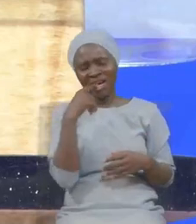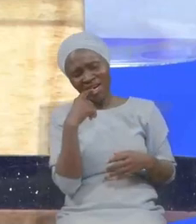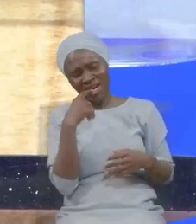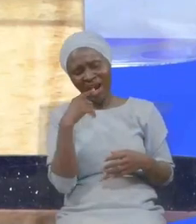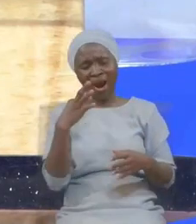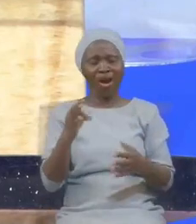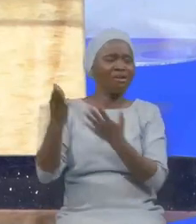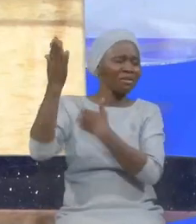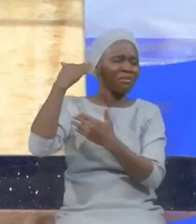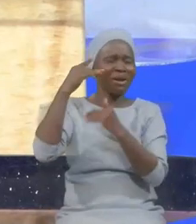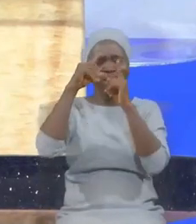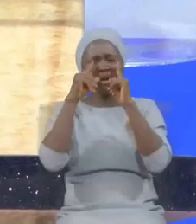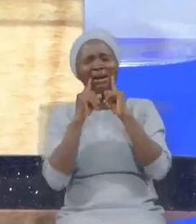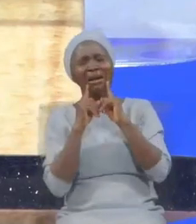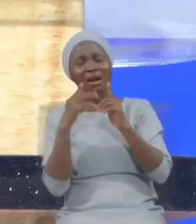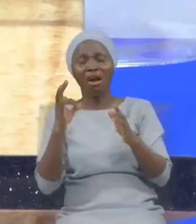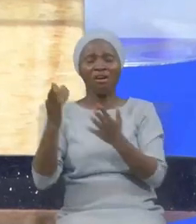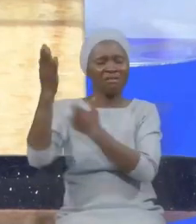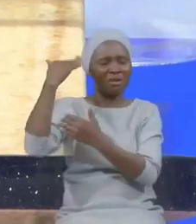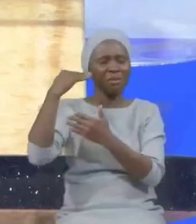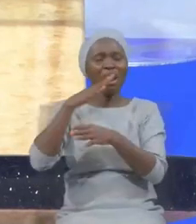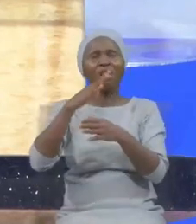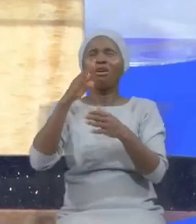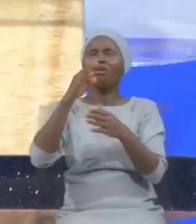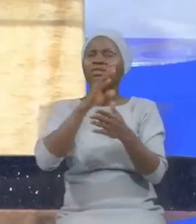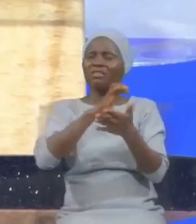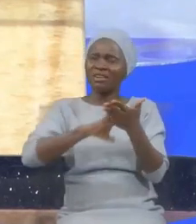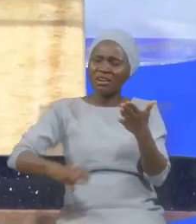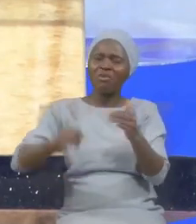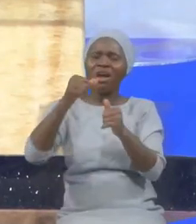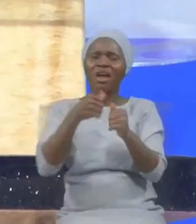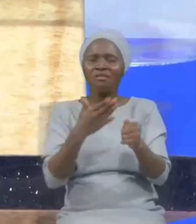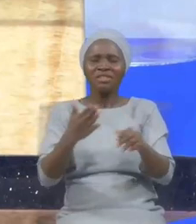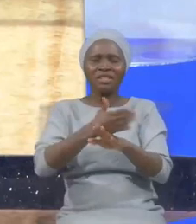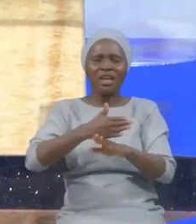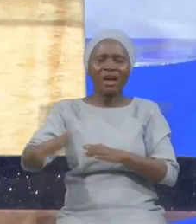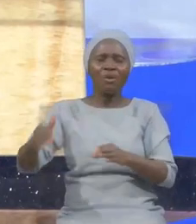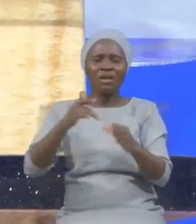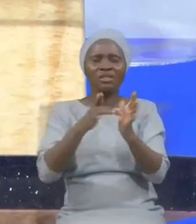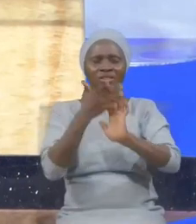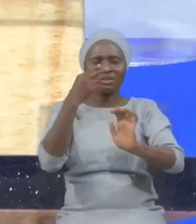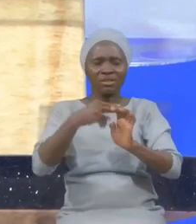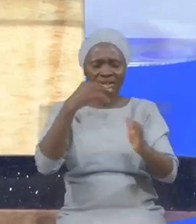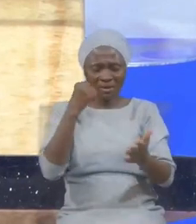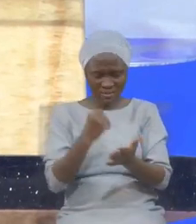passé, les pleurs du passé, et surtout au nom de Jésus-Christ.